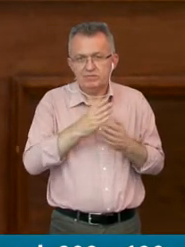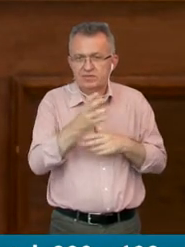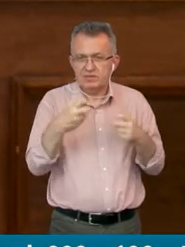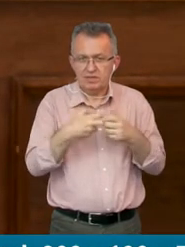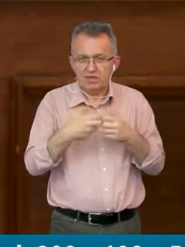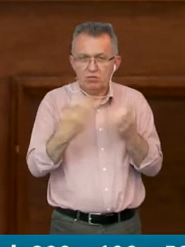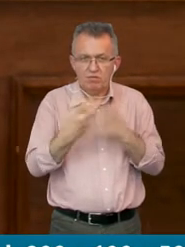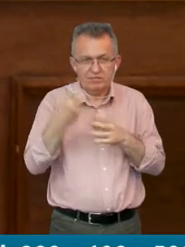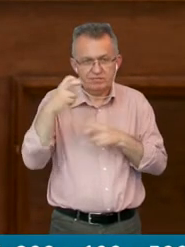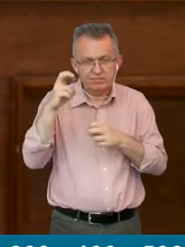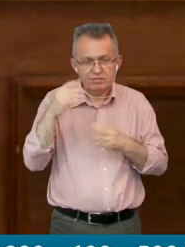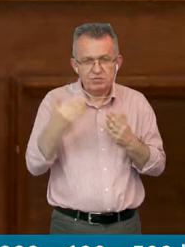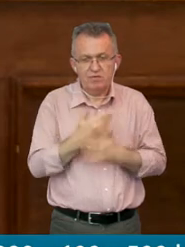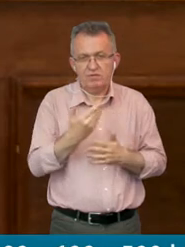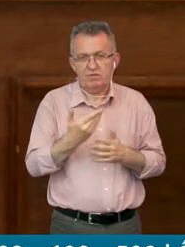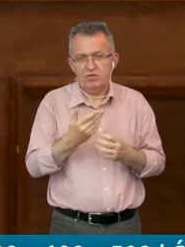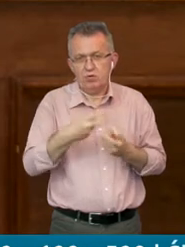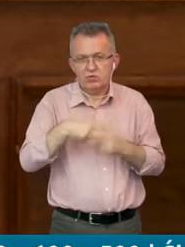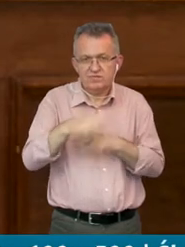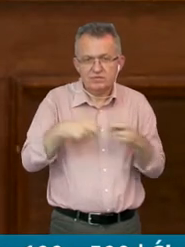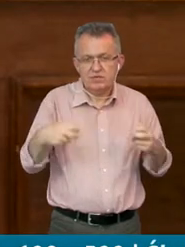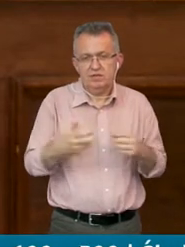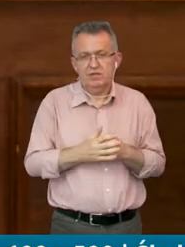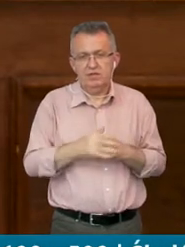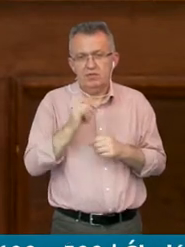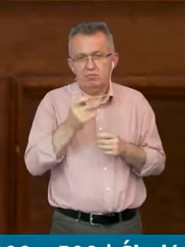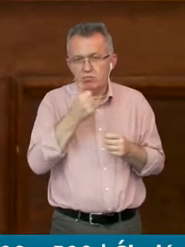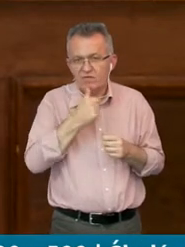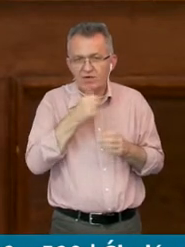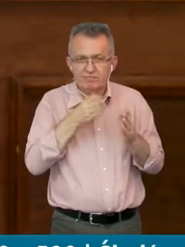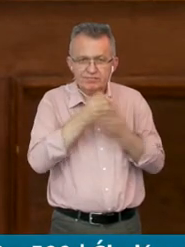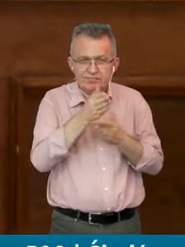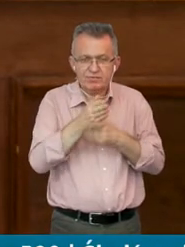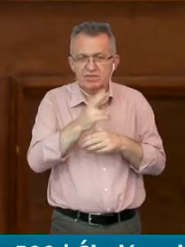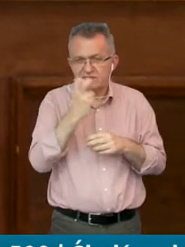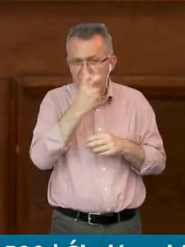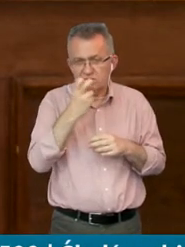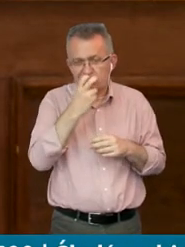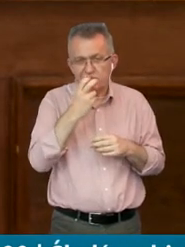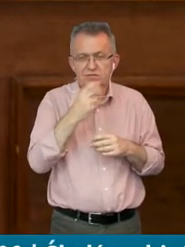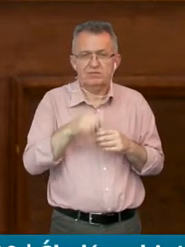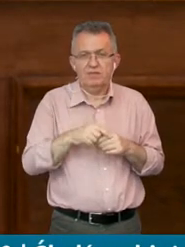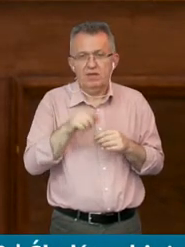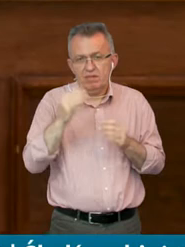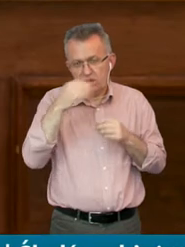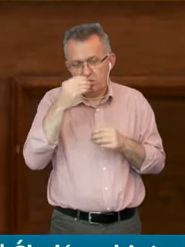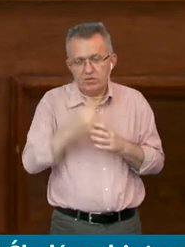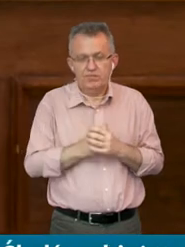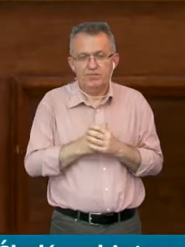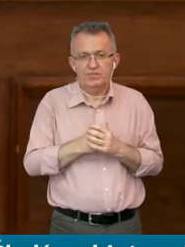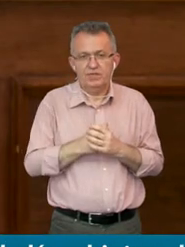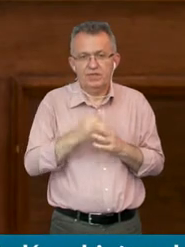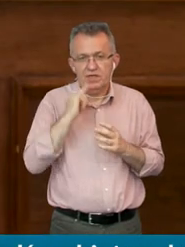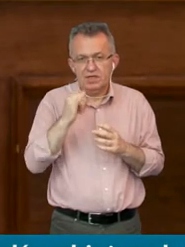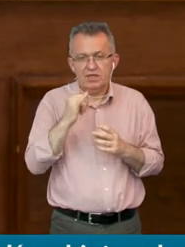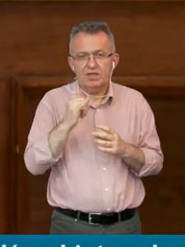wymyślali nowe formy, nowe rozwiązania, próbowali dotrzeć i zainteresować uczniów nauką i w